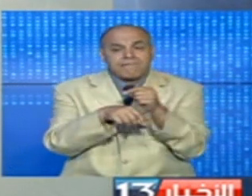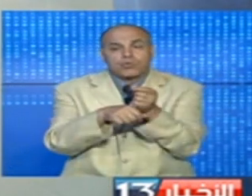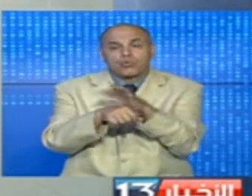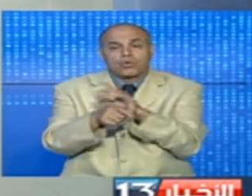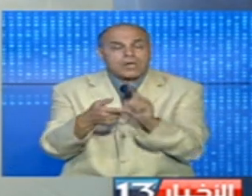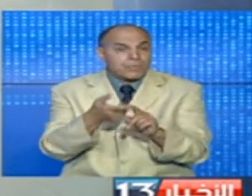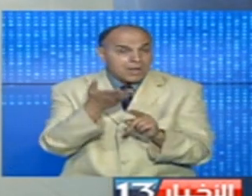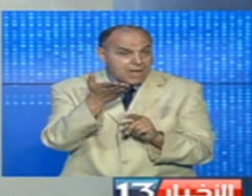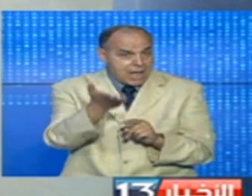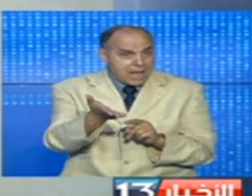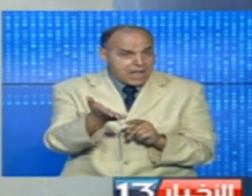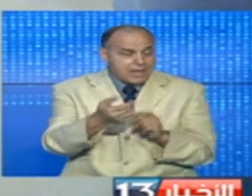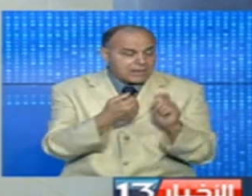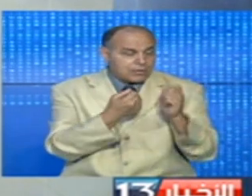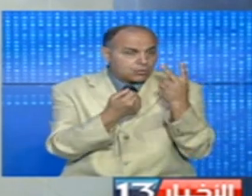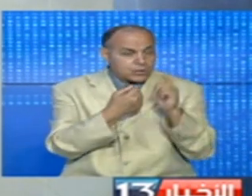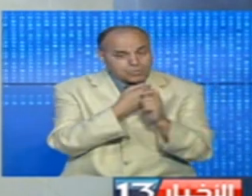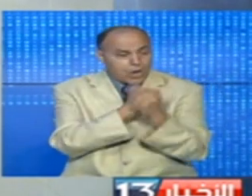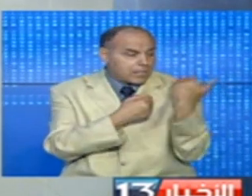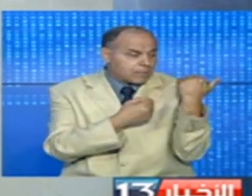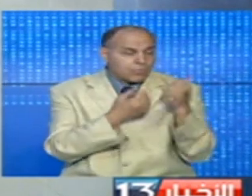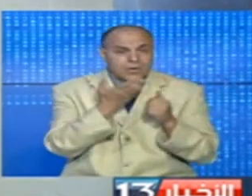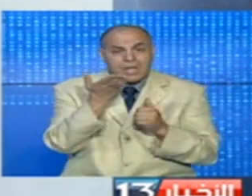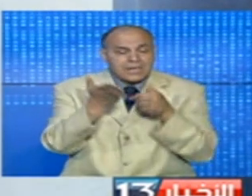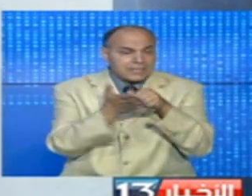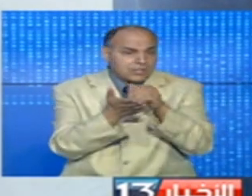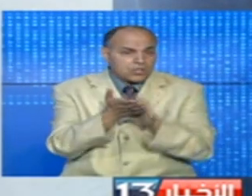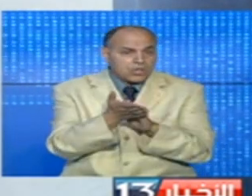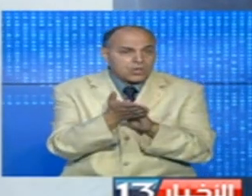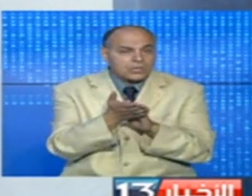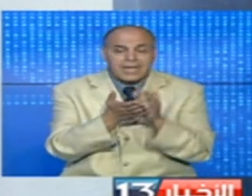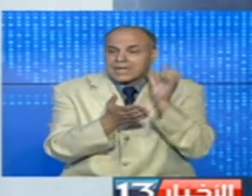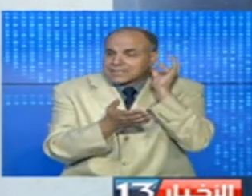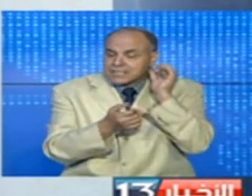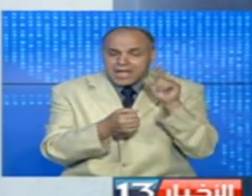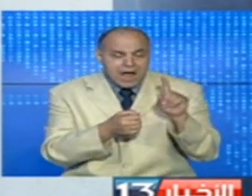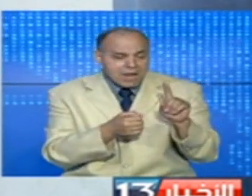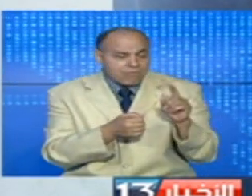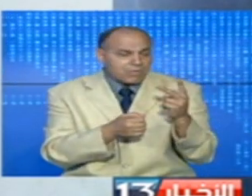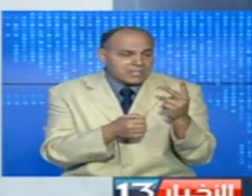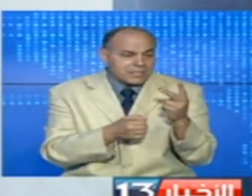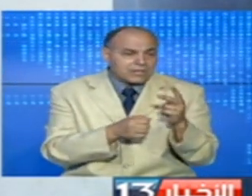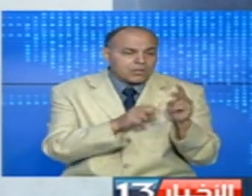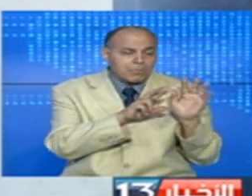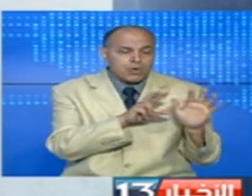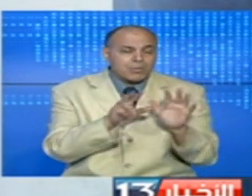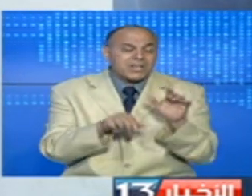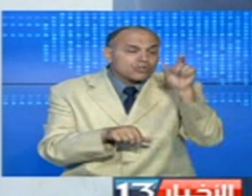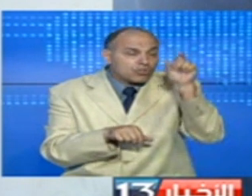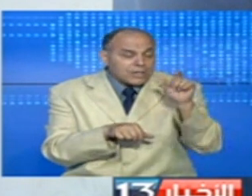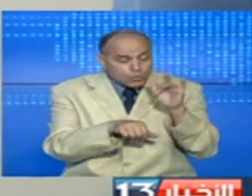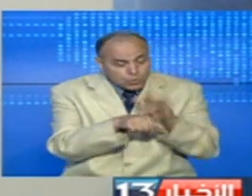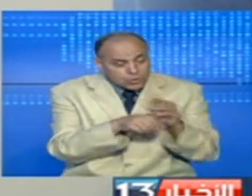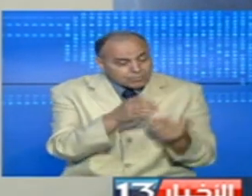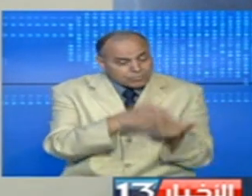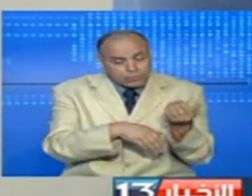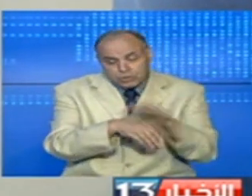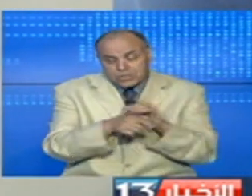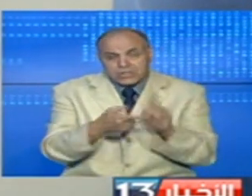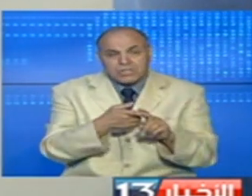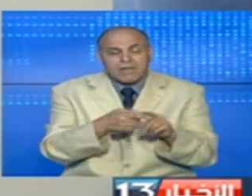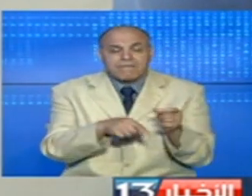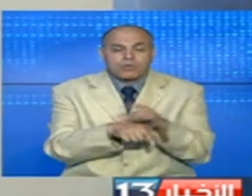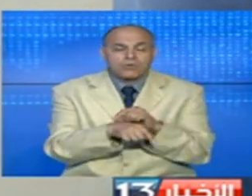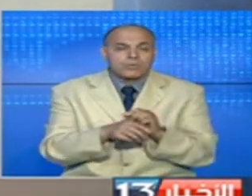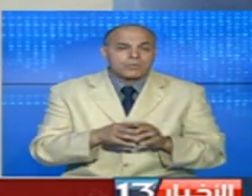كورونا وخلال الاسبوعين الاخيرين سجلت الجسرين الف ومائتين وثمانيه وثمانين اصابه جديده بغير